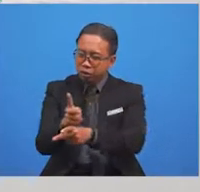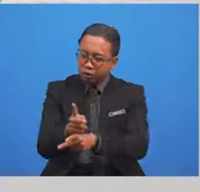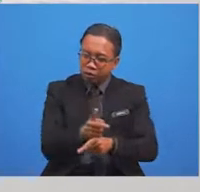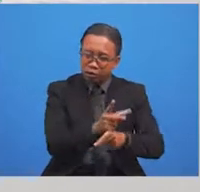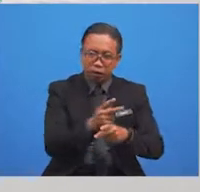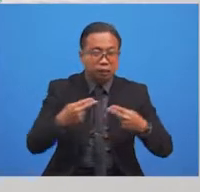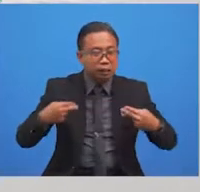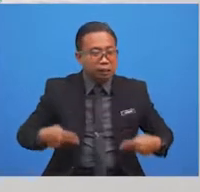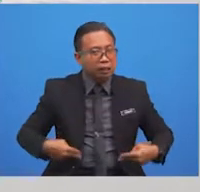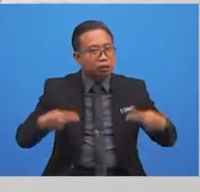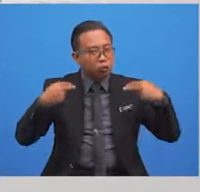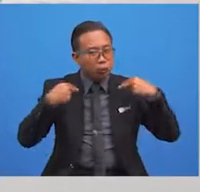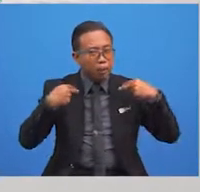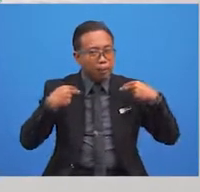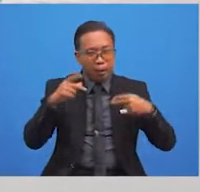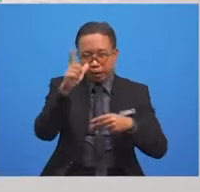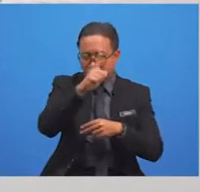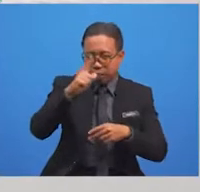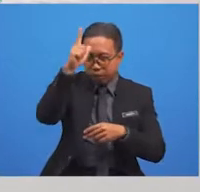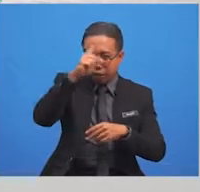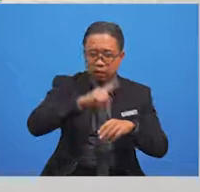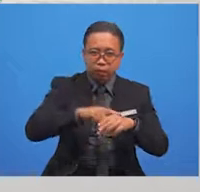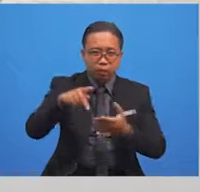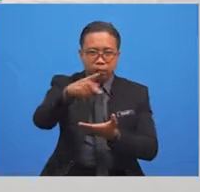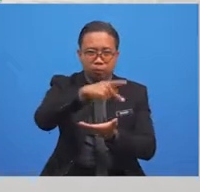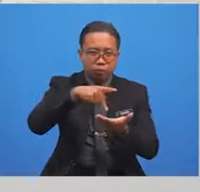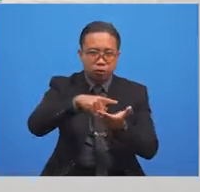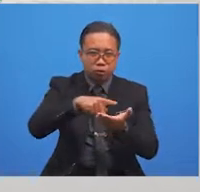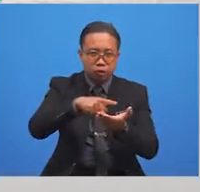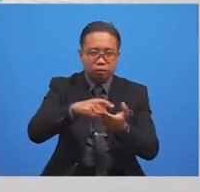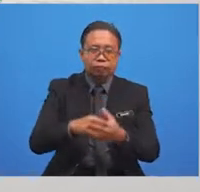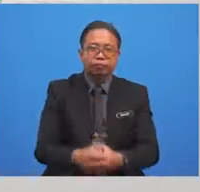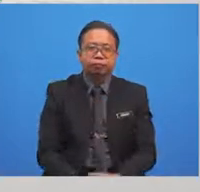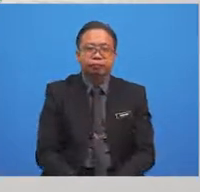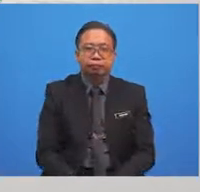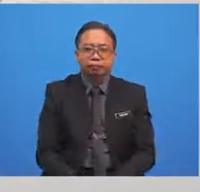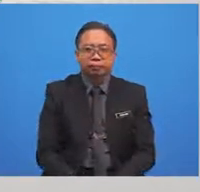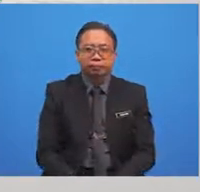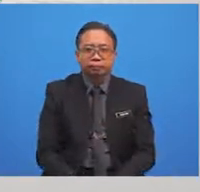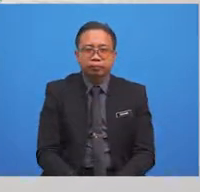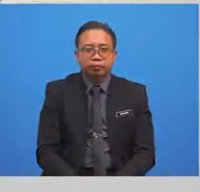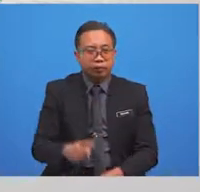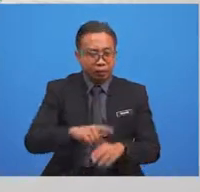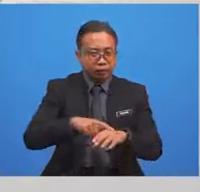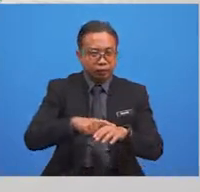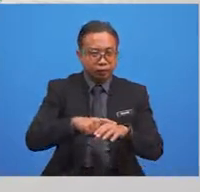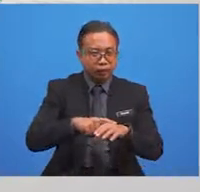pemuliharaan hidupan liar yang terdapat di pusat konservasi. Di